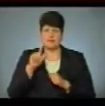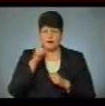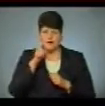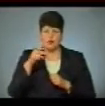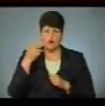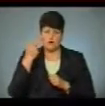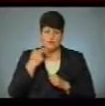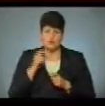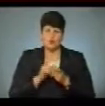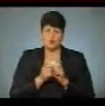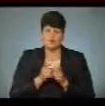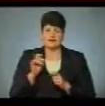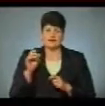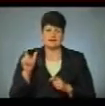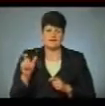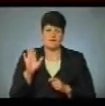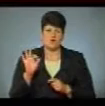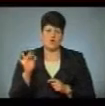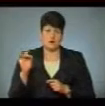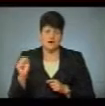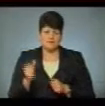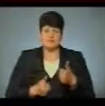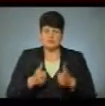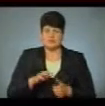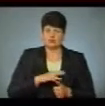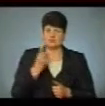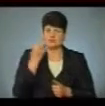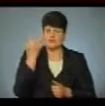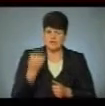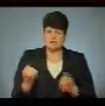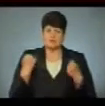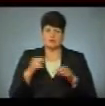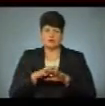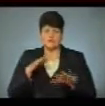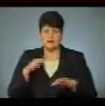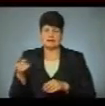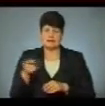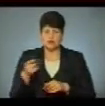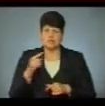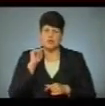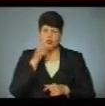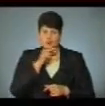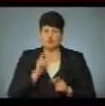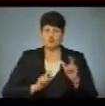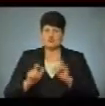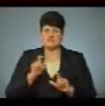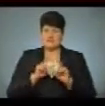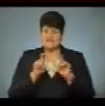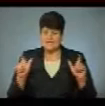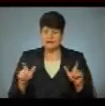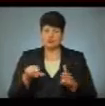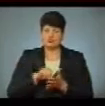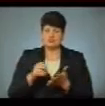боротьби Тернопільської області Євгена Ворка. Змагання тривали 2 дні у спортивному залі Тернопільського економічного університету. Участь